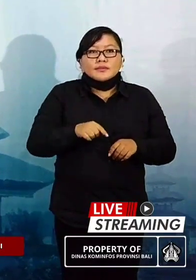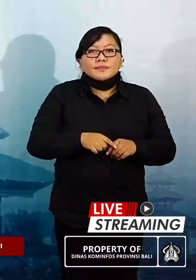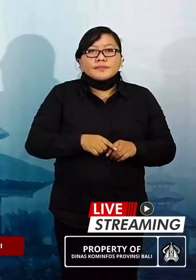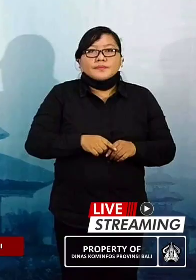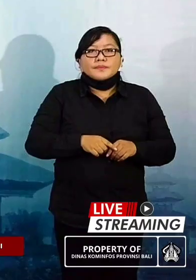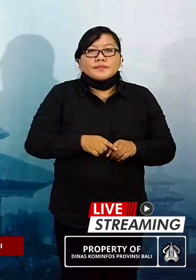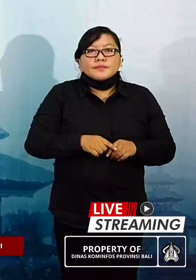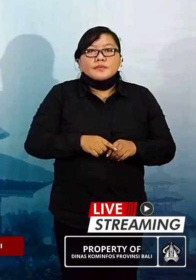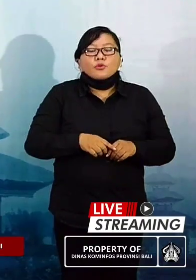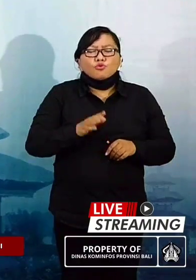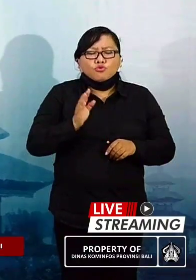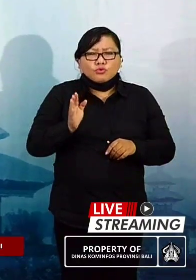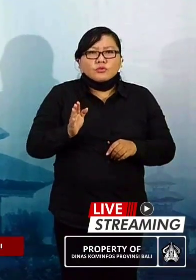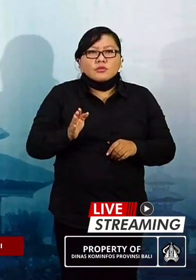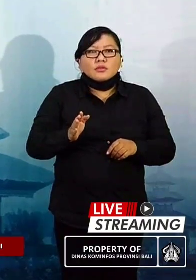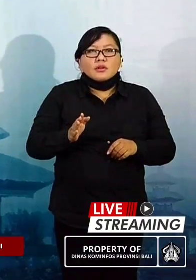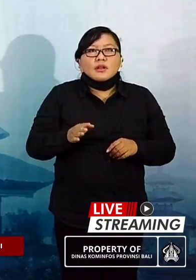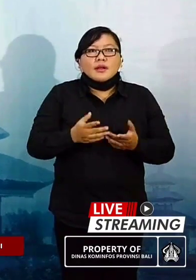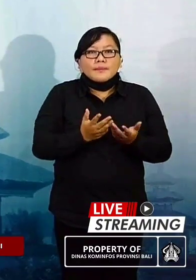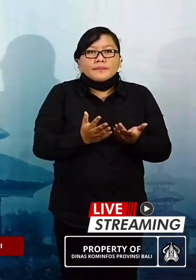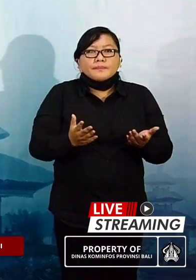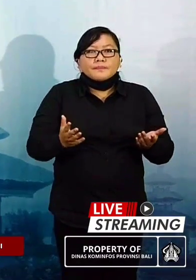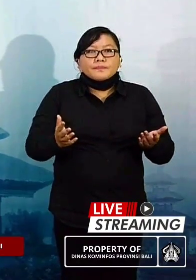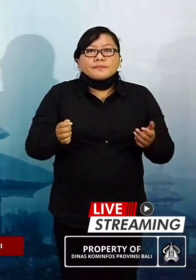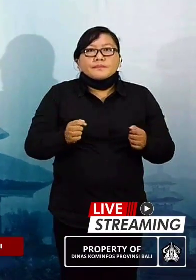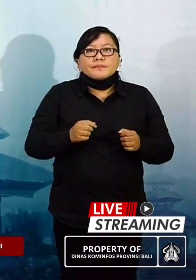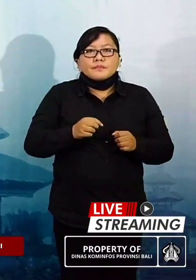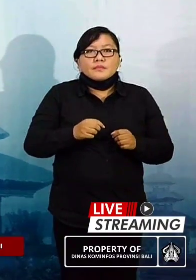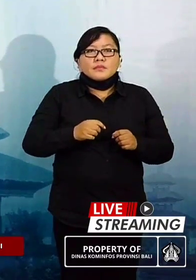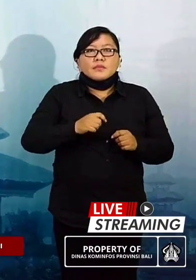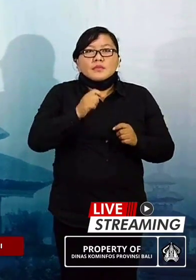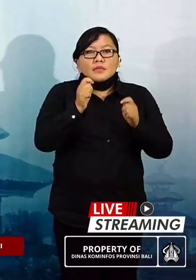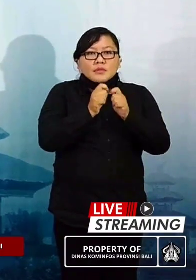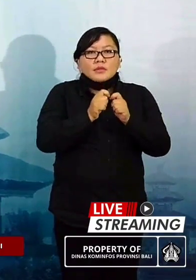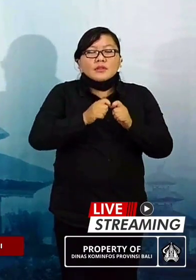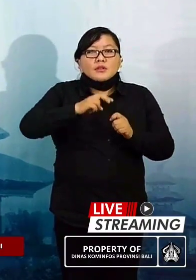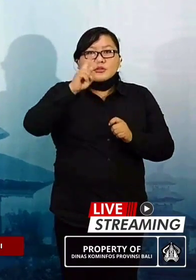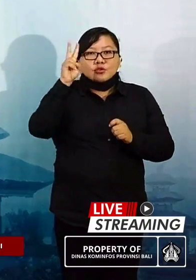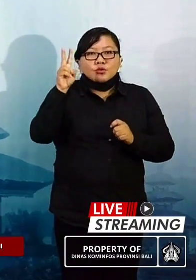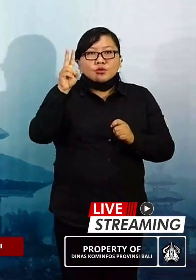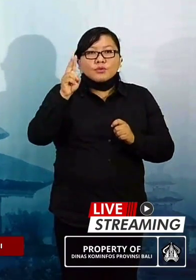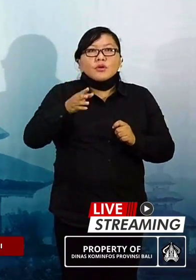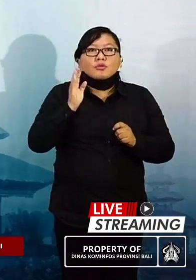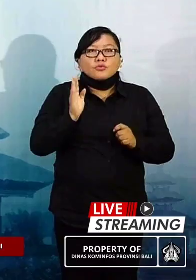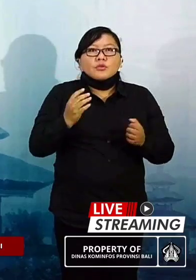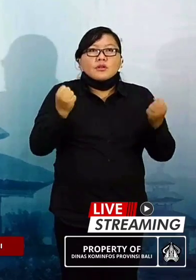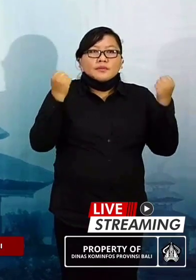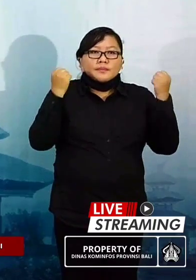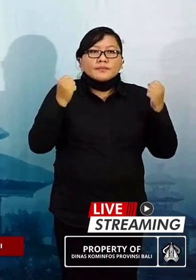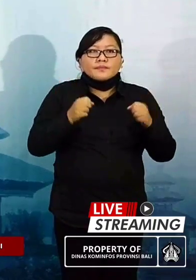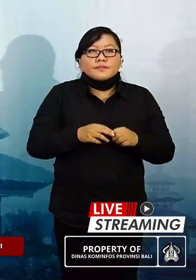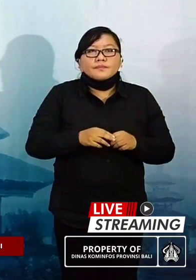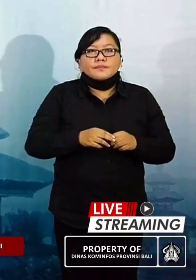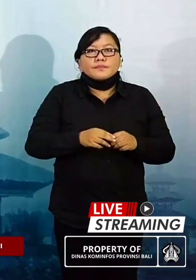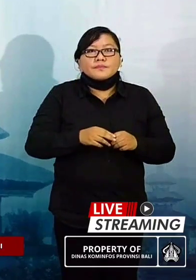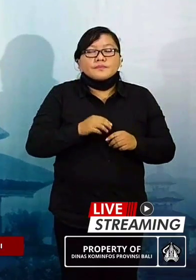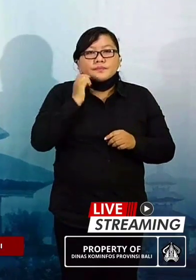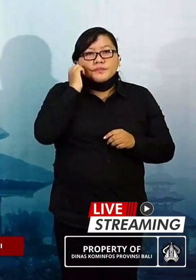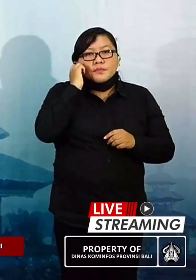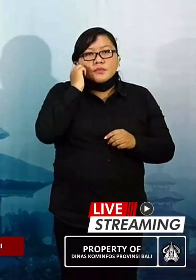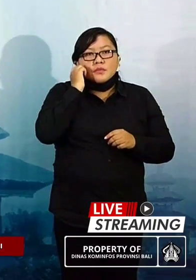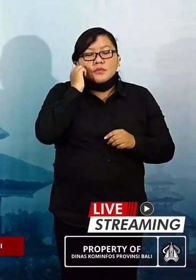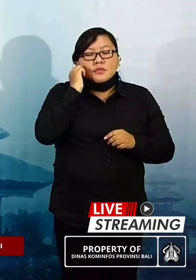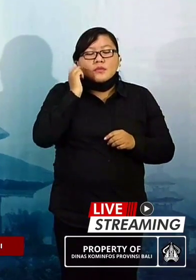yang sudah dikarantina di tes tahap kedua hasilnya reaktif foto positif maka sesuai kesepakatan ini menjadi